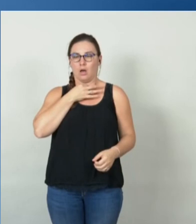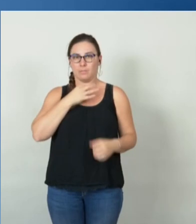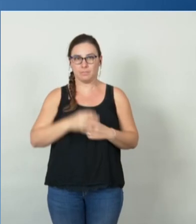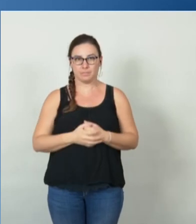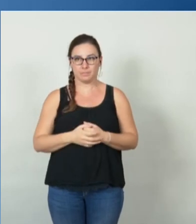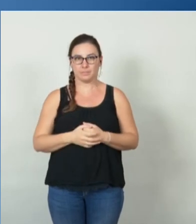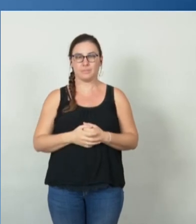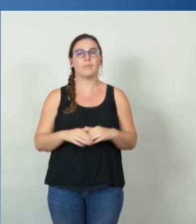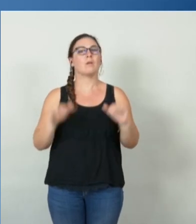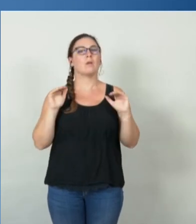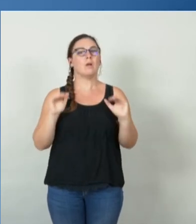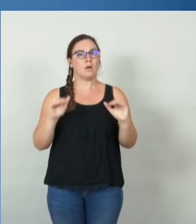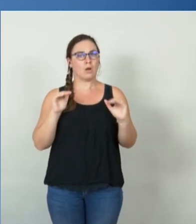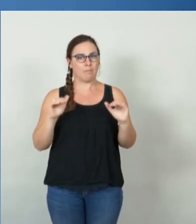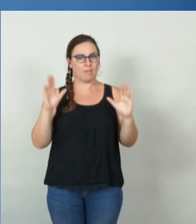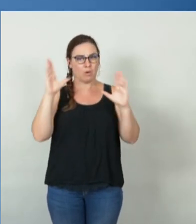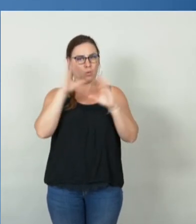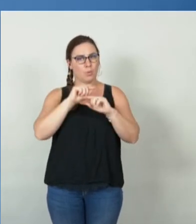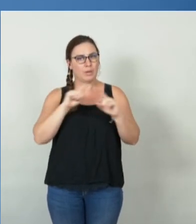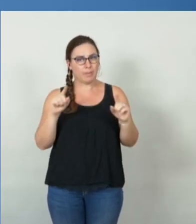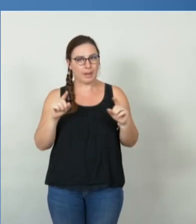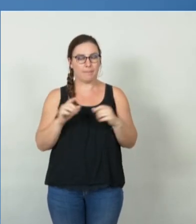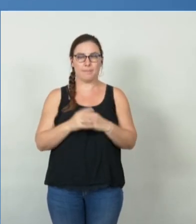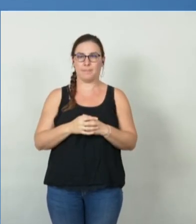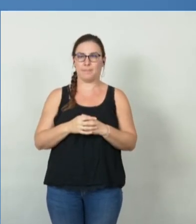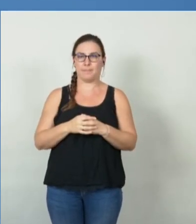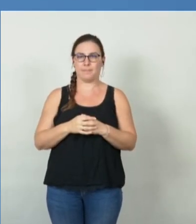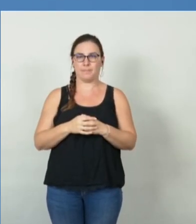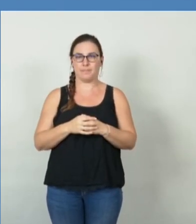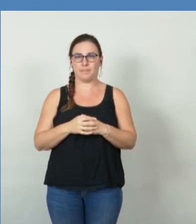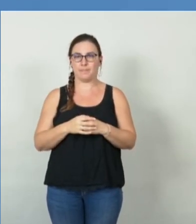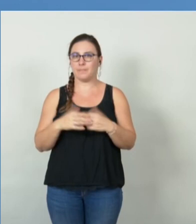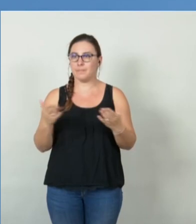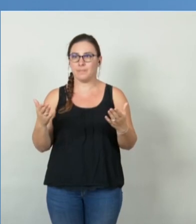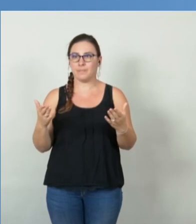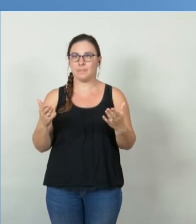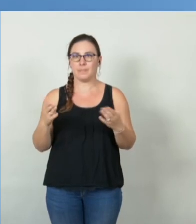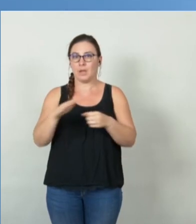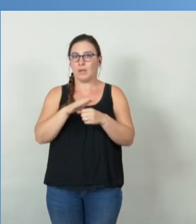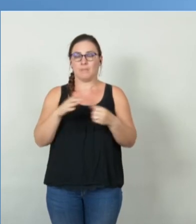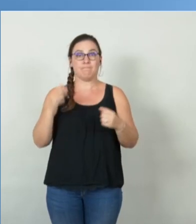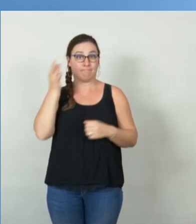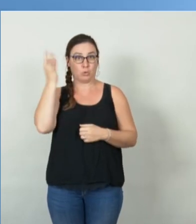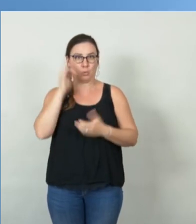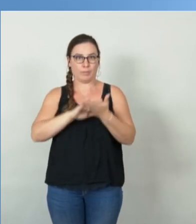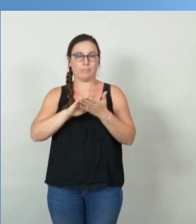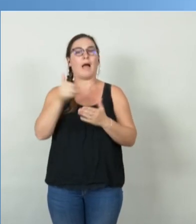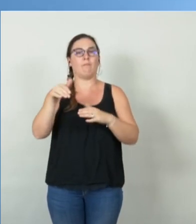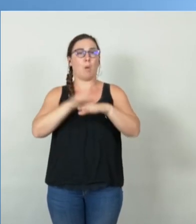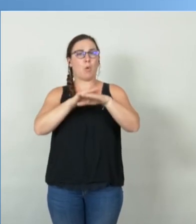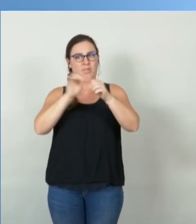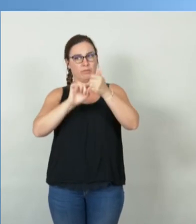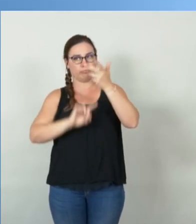j'aimerais rappeler que tout est une des causes de la situation